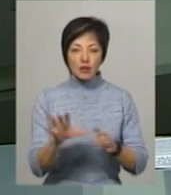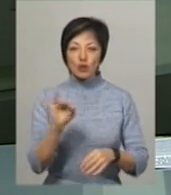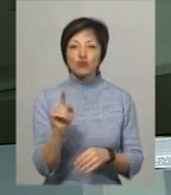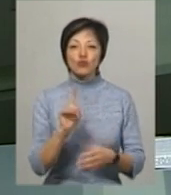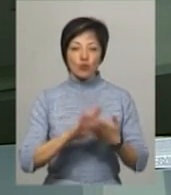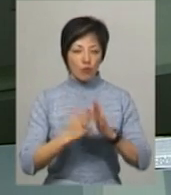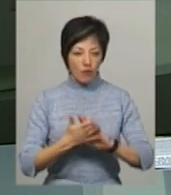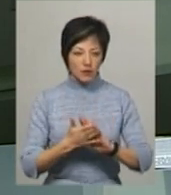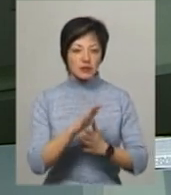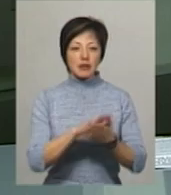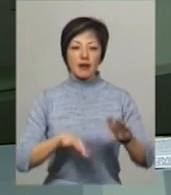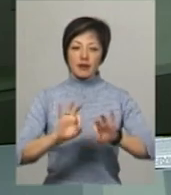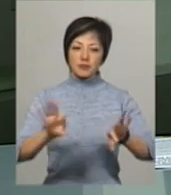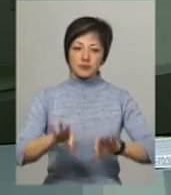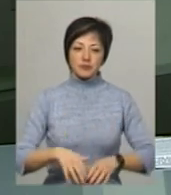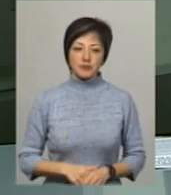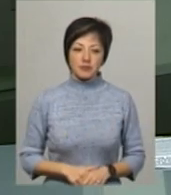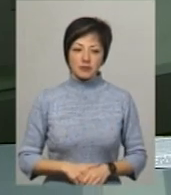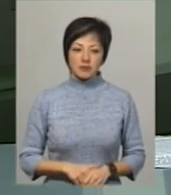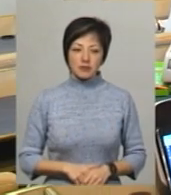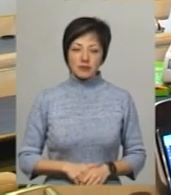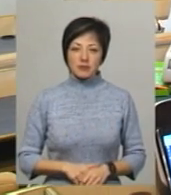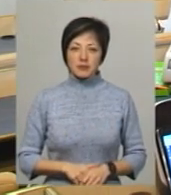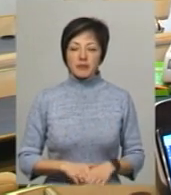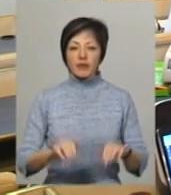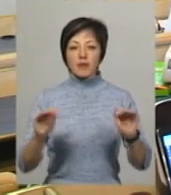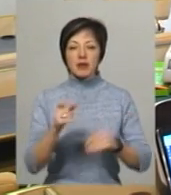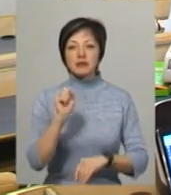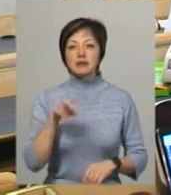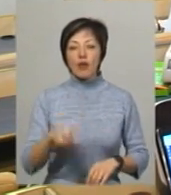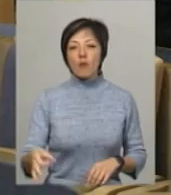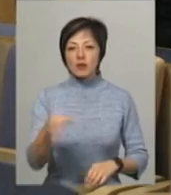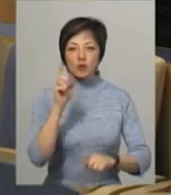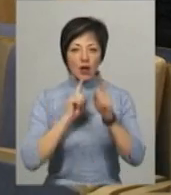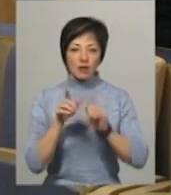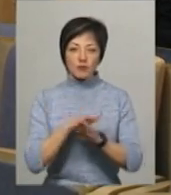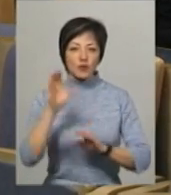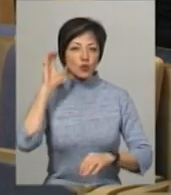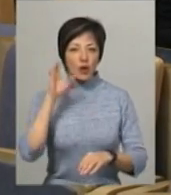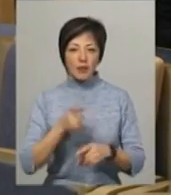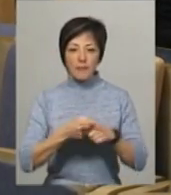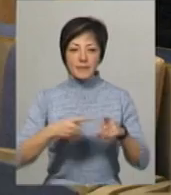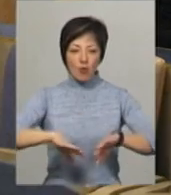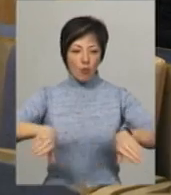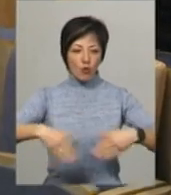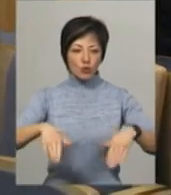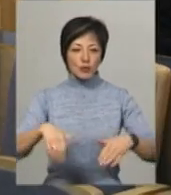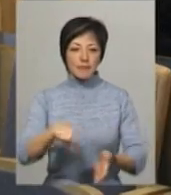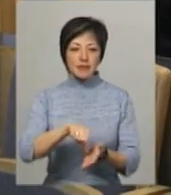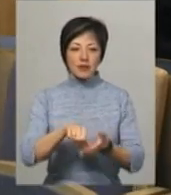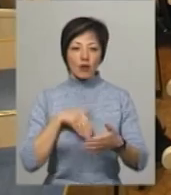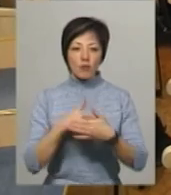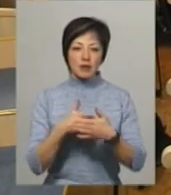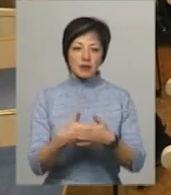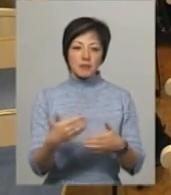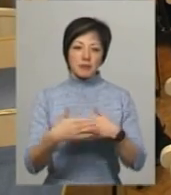чого домовились, знає Світлана Поробок. Мала зала обласної ради, де відбувається слухання, напівпорожня. Представників громадськості –